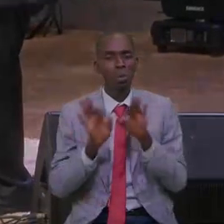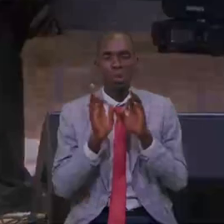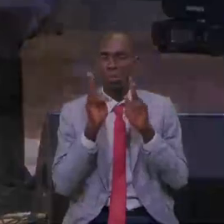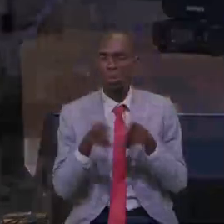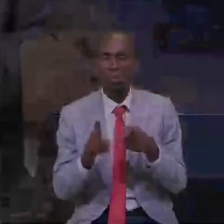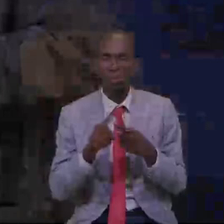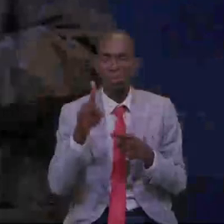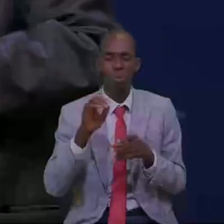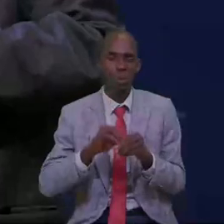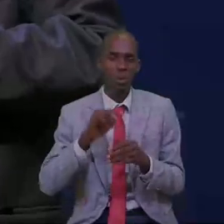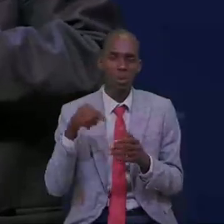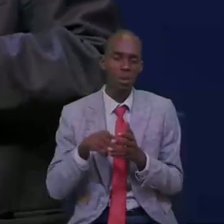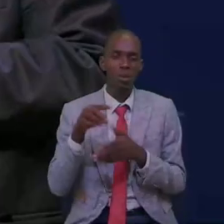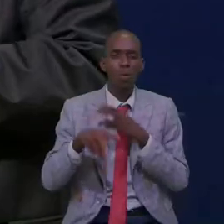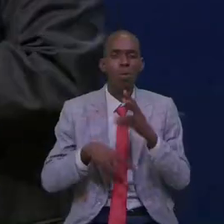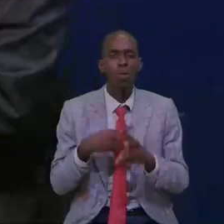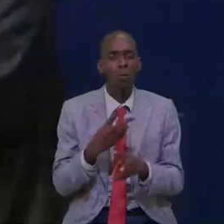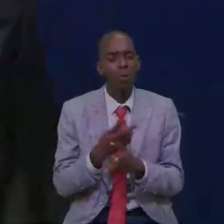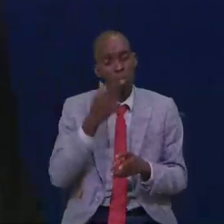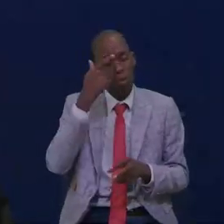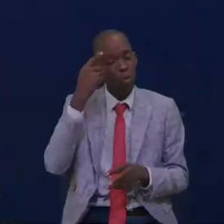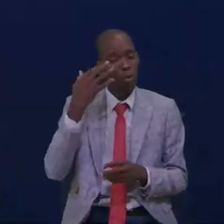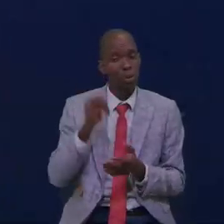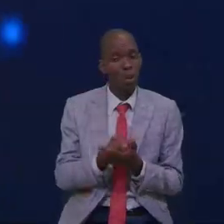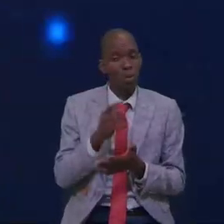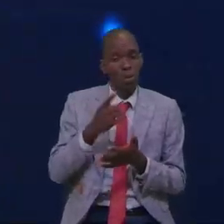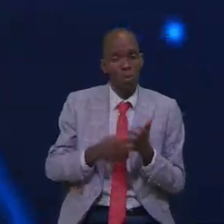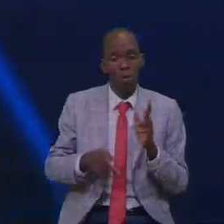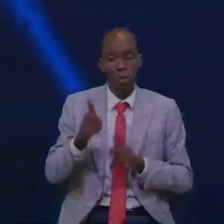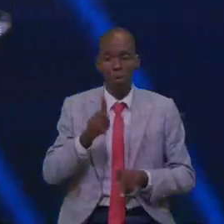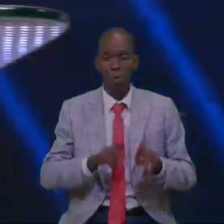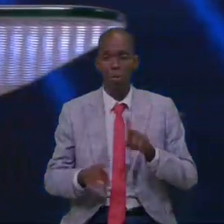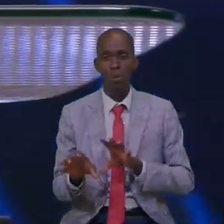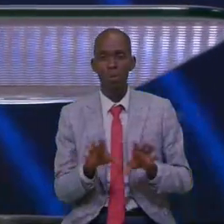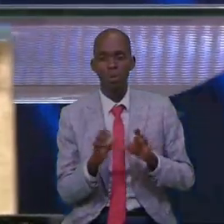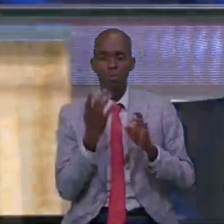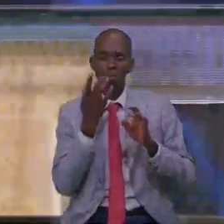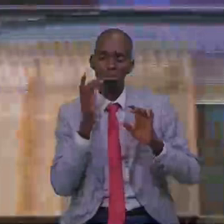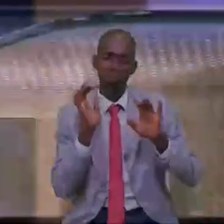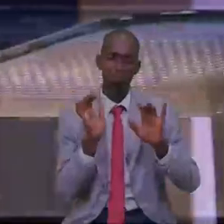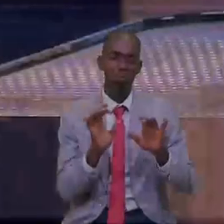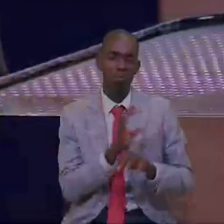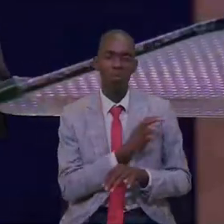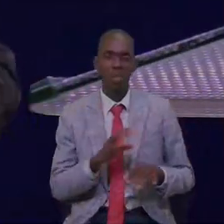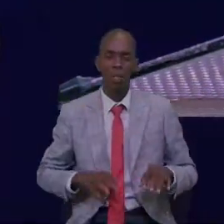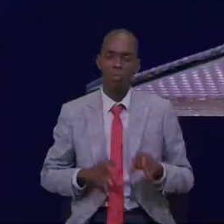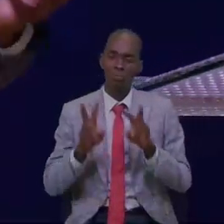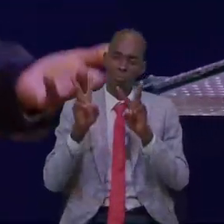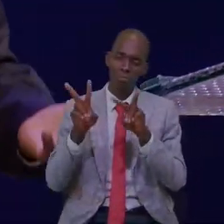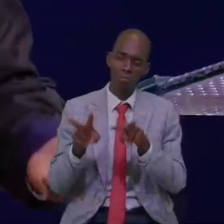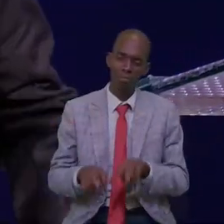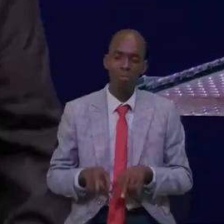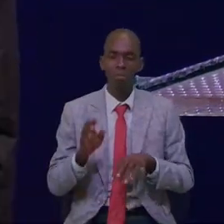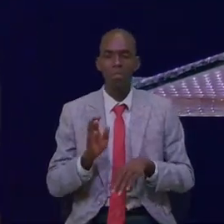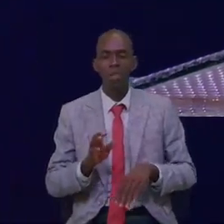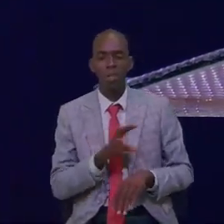votre vie. Parce que c'est ce qu'ils ont fait. Alors, ils se sont moqués de lui. Ils l'ont